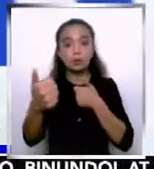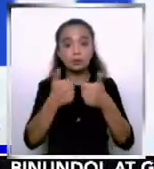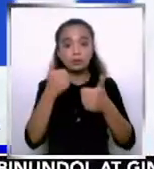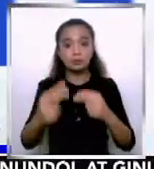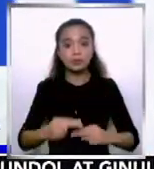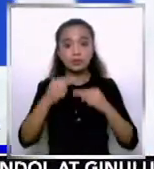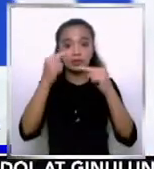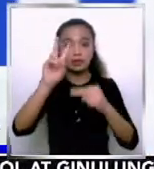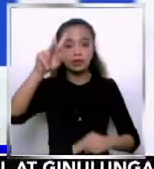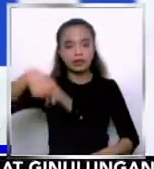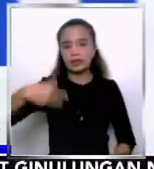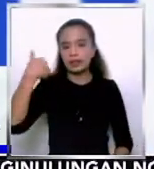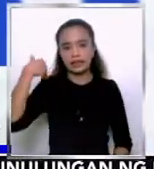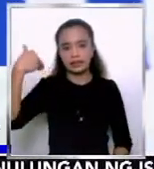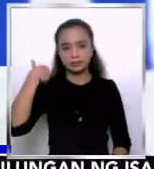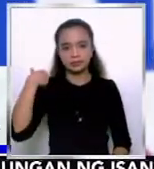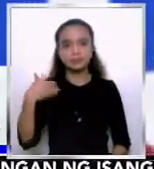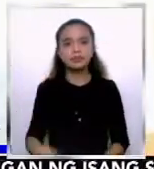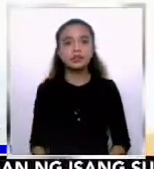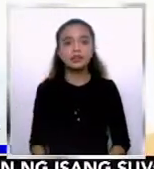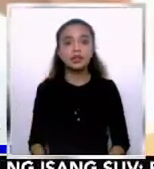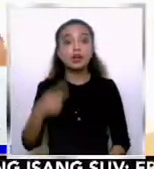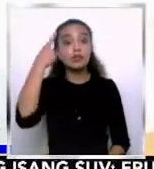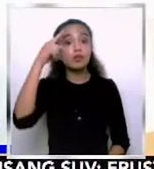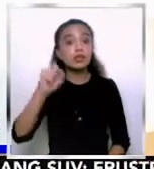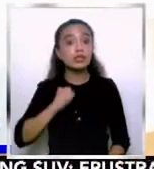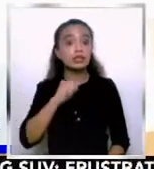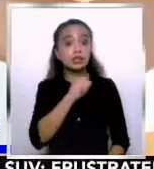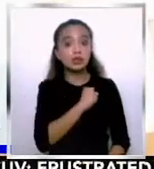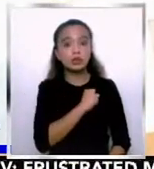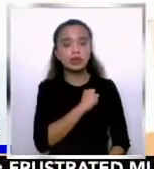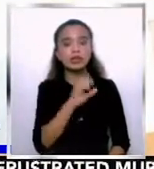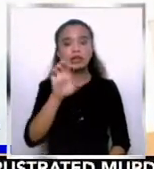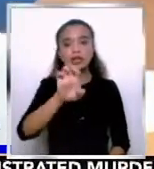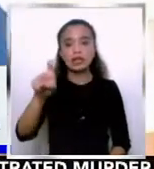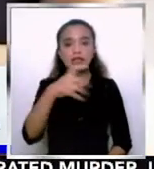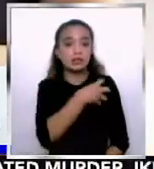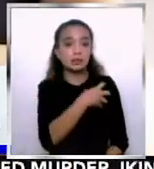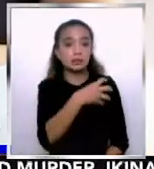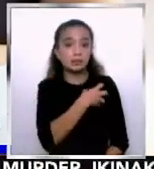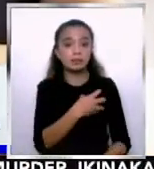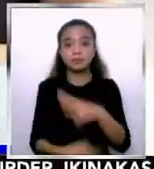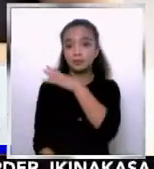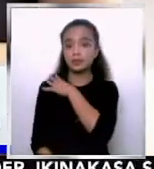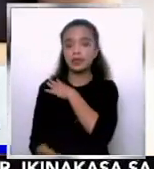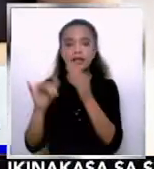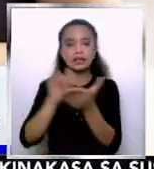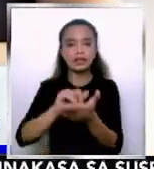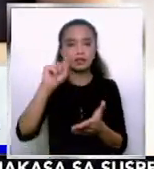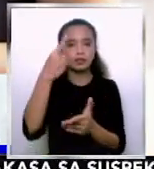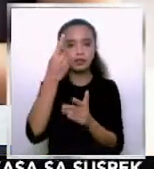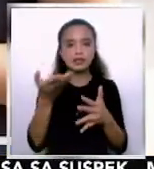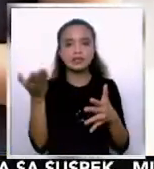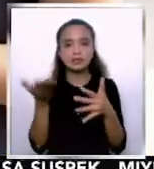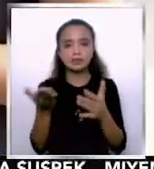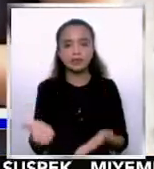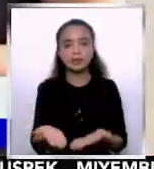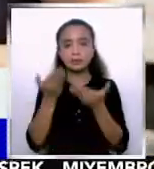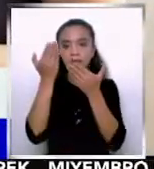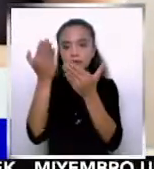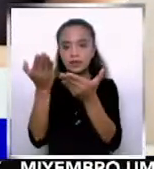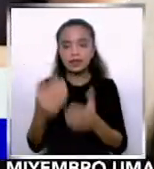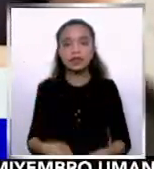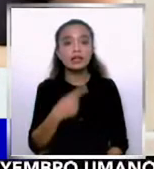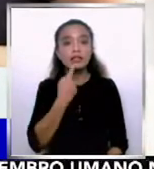ito. Sa mga senador naman, si dating PNP Chief Guillermo Eliazar ang unang nag-file. Sa ilalim ng Omnibus Election